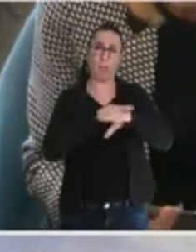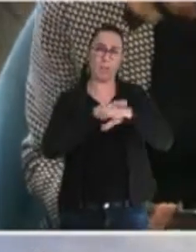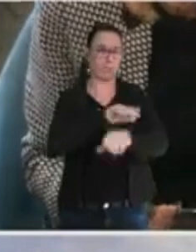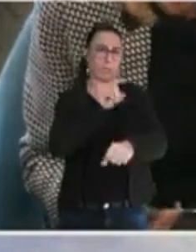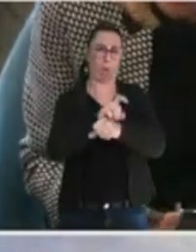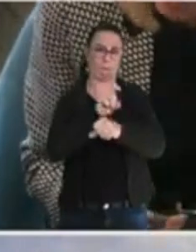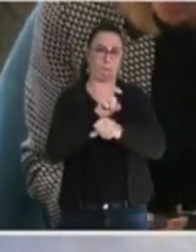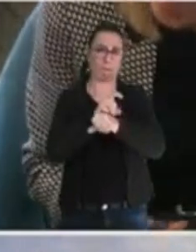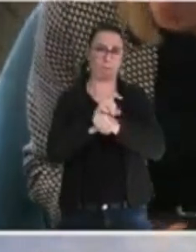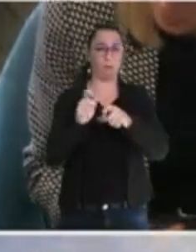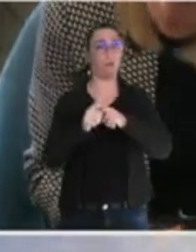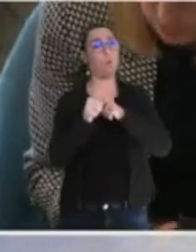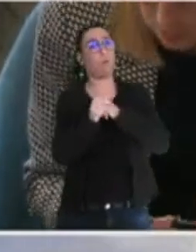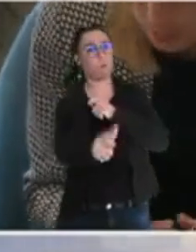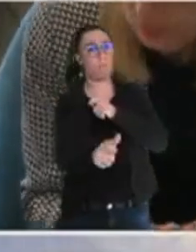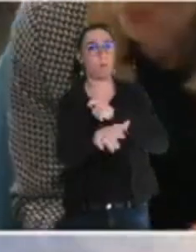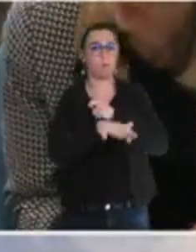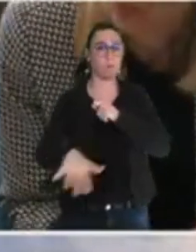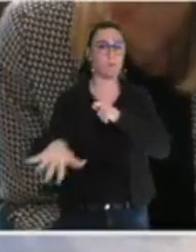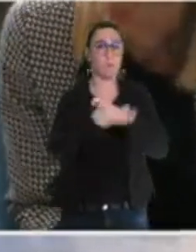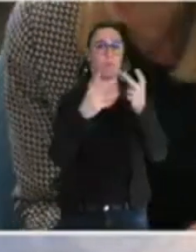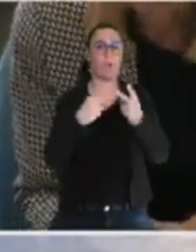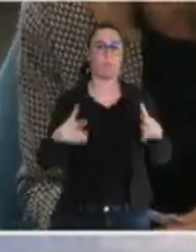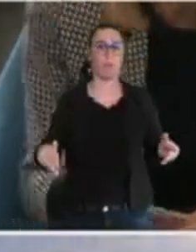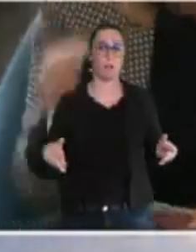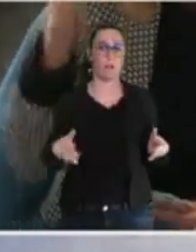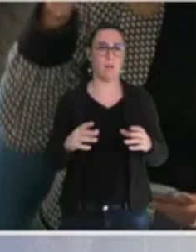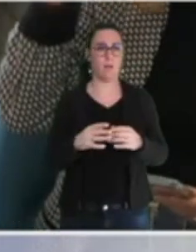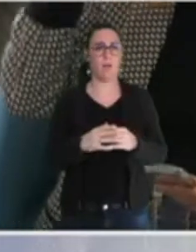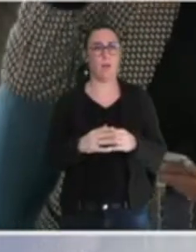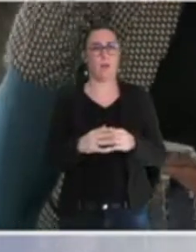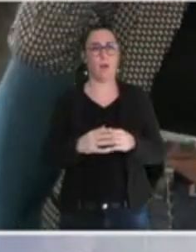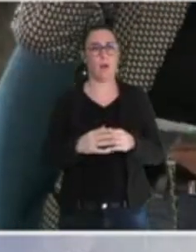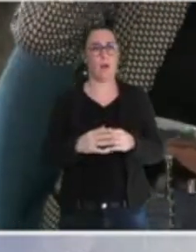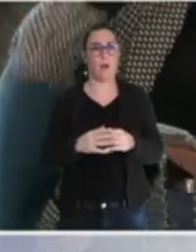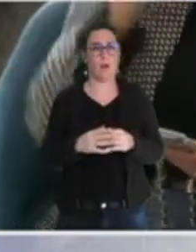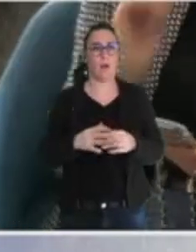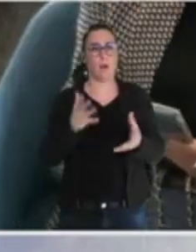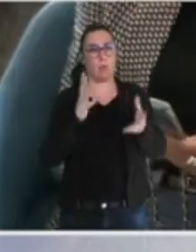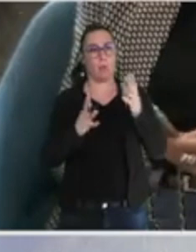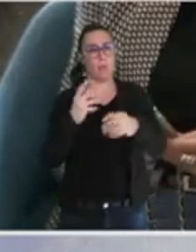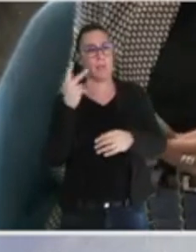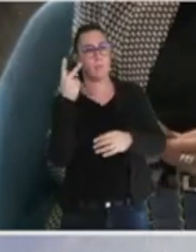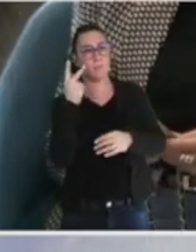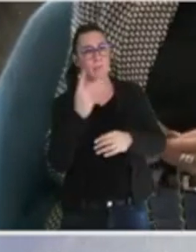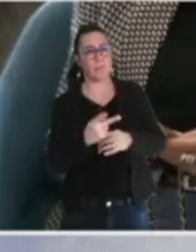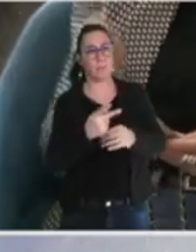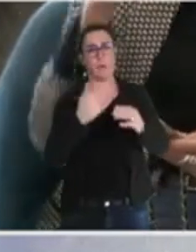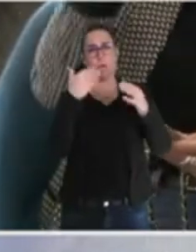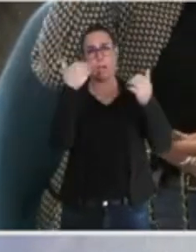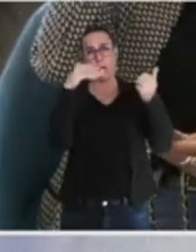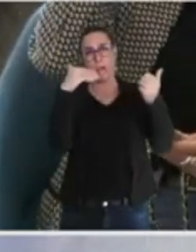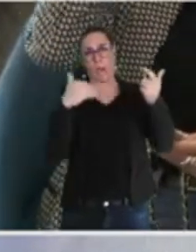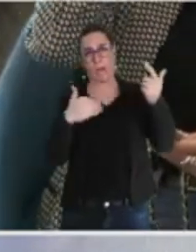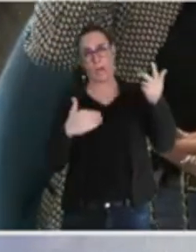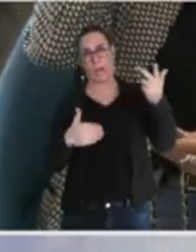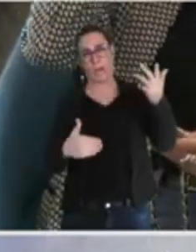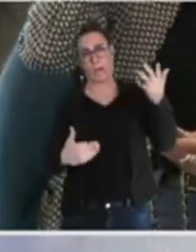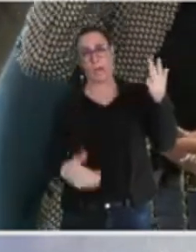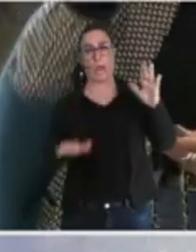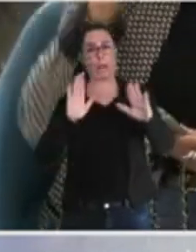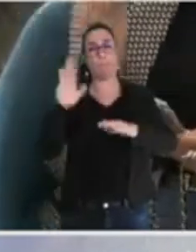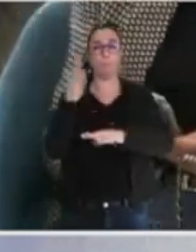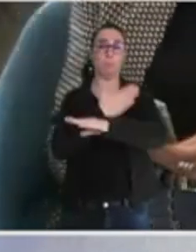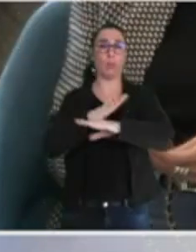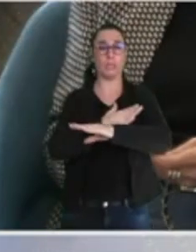et de ses conséquences pour la ville, ce qui sera autrement moins pénible que de commenter votre longue liste à l'après-vert. Et laissez-moi